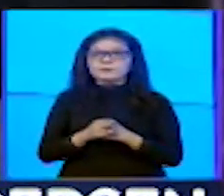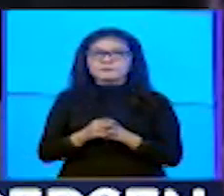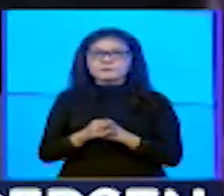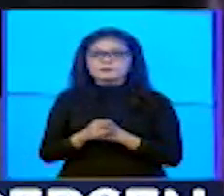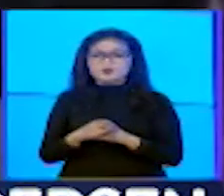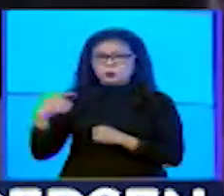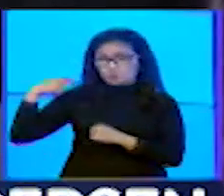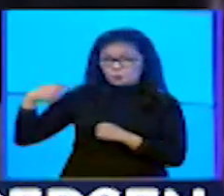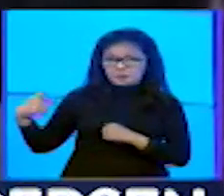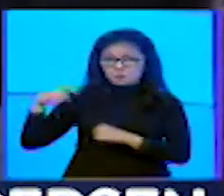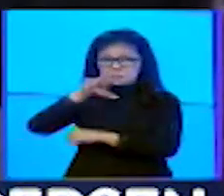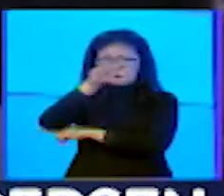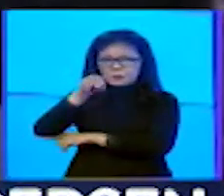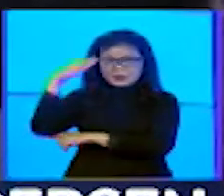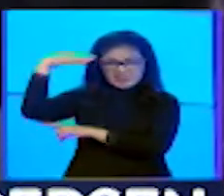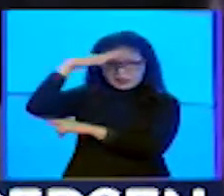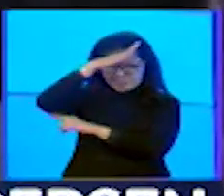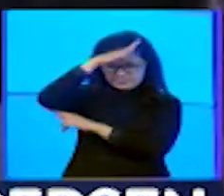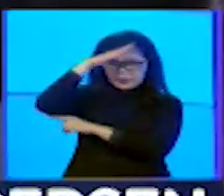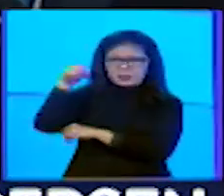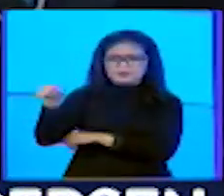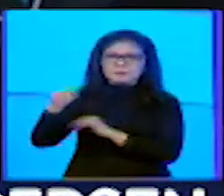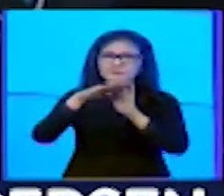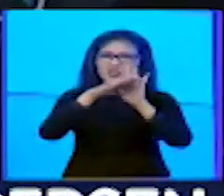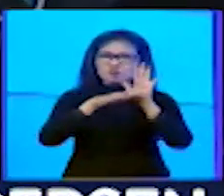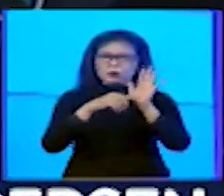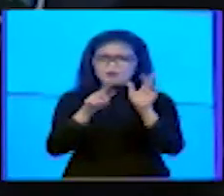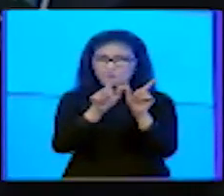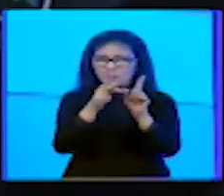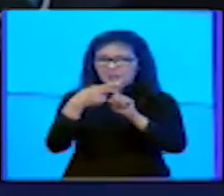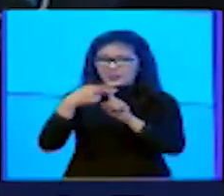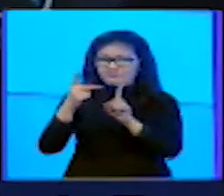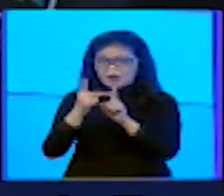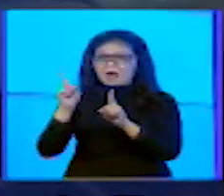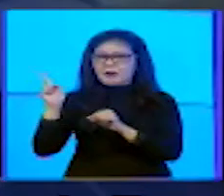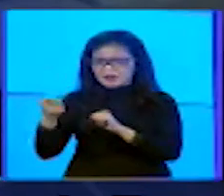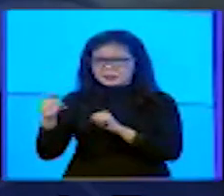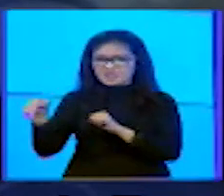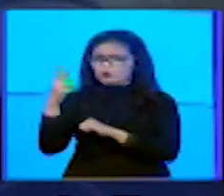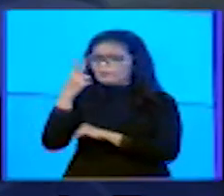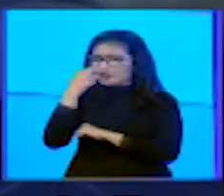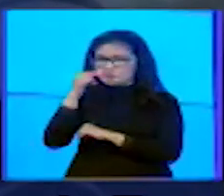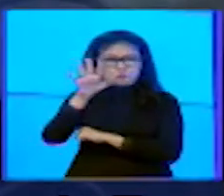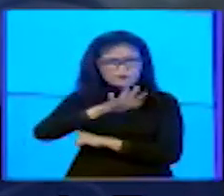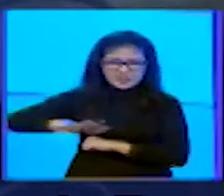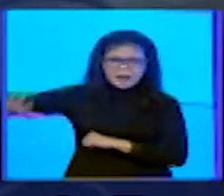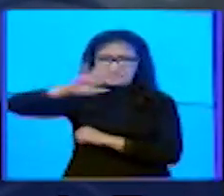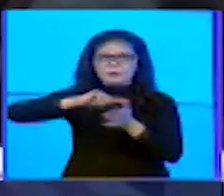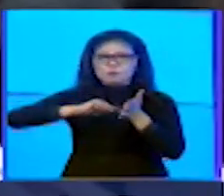Gubernur Jawa Barat Ridwan Kamil akan menerapkan kebijakan bekerja dari rumah di wilayah Bodebek dan Bandung Raya mulai 11